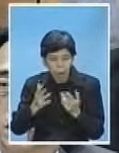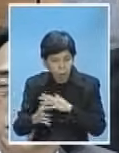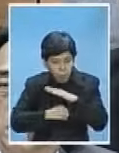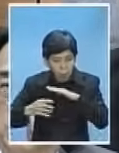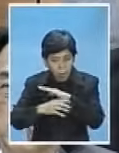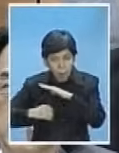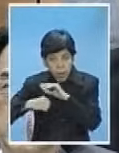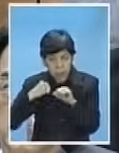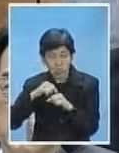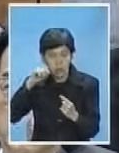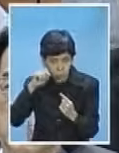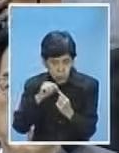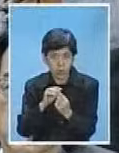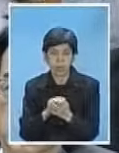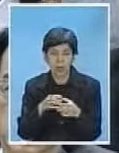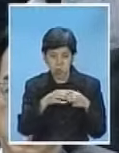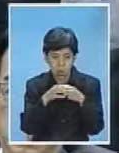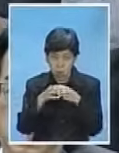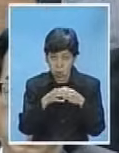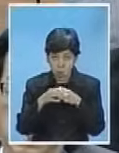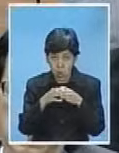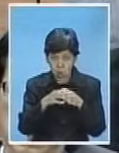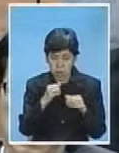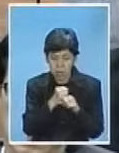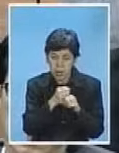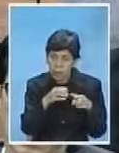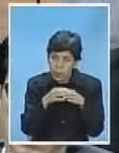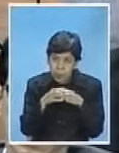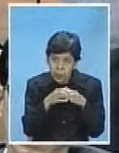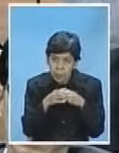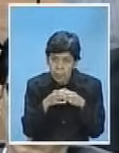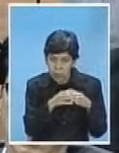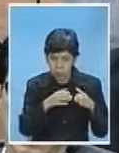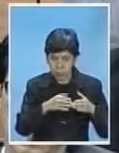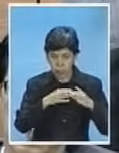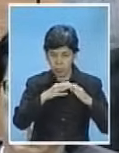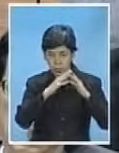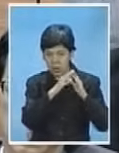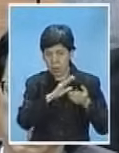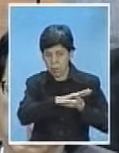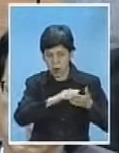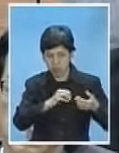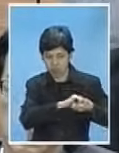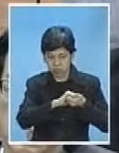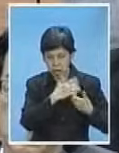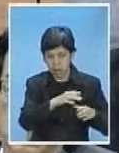ความจริงนั่นคือวันที่กองกำลังจรยุทธน้อยตั้งเป็นปึกแผ่นแล้ว